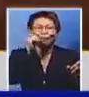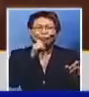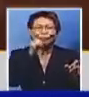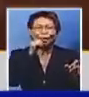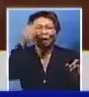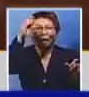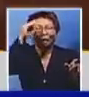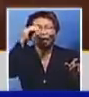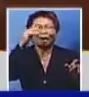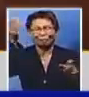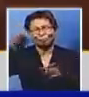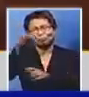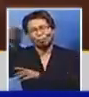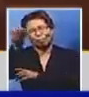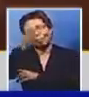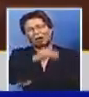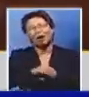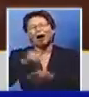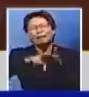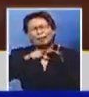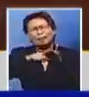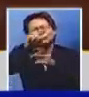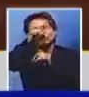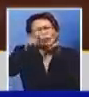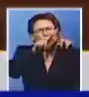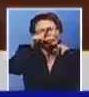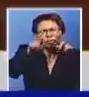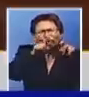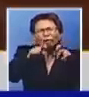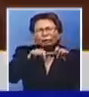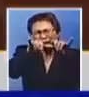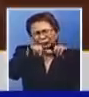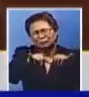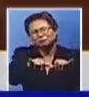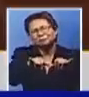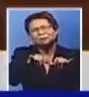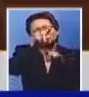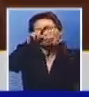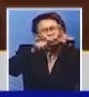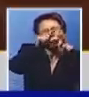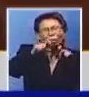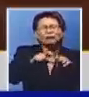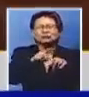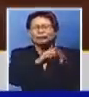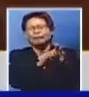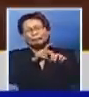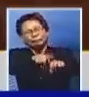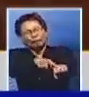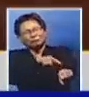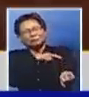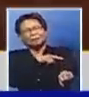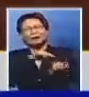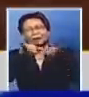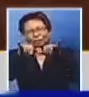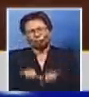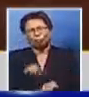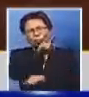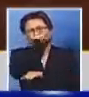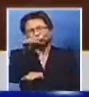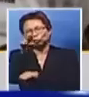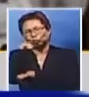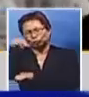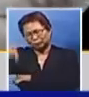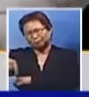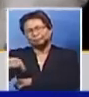ceramah. Dan sebarang persoalan jemaah haji sepanjang mereka berada di pusat perkhidmatan zon 2,